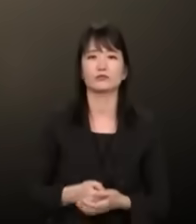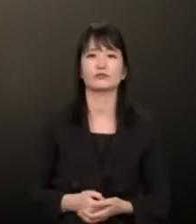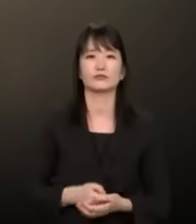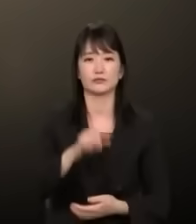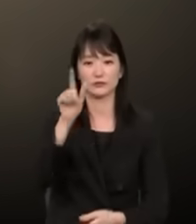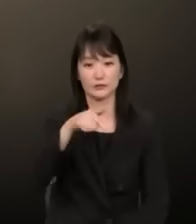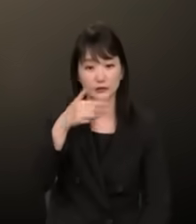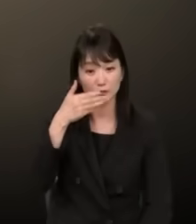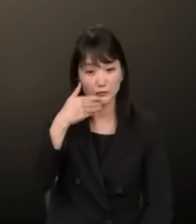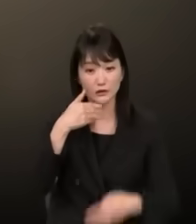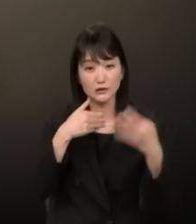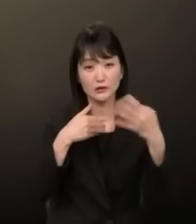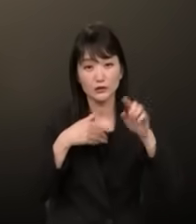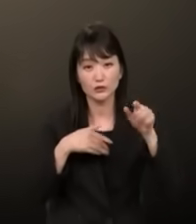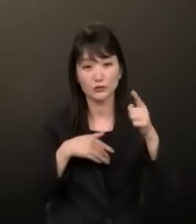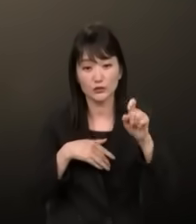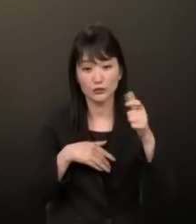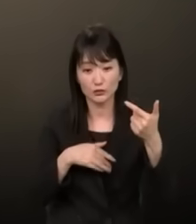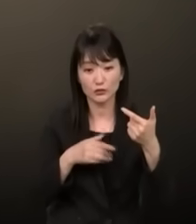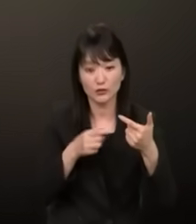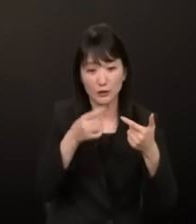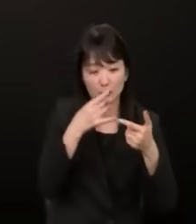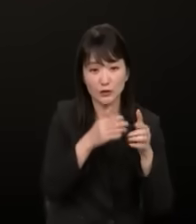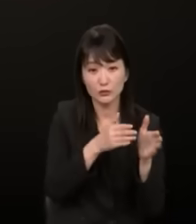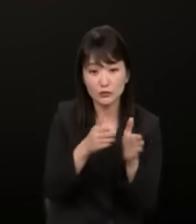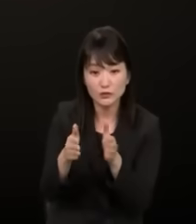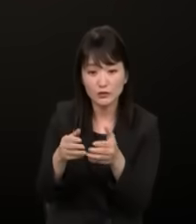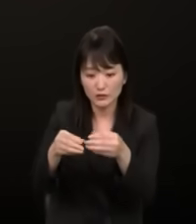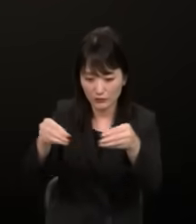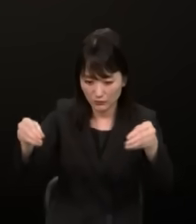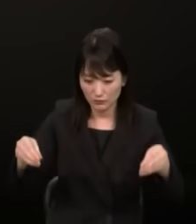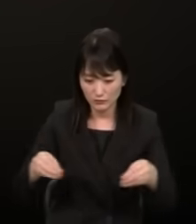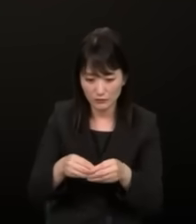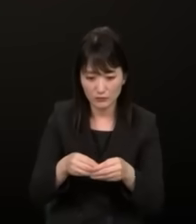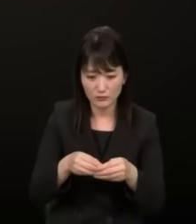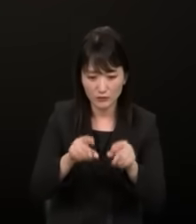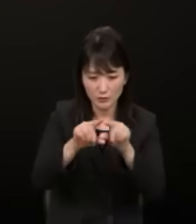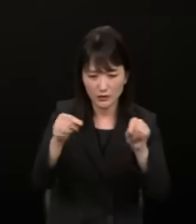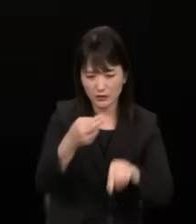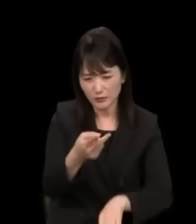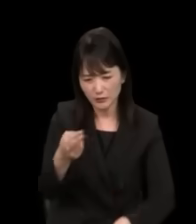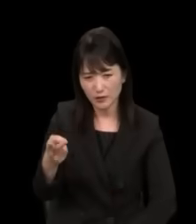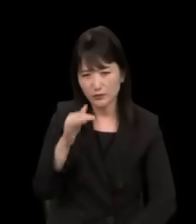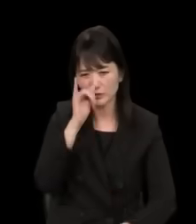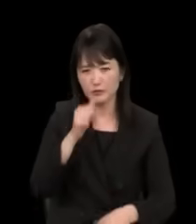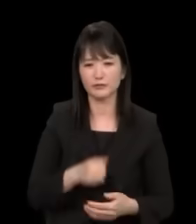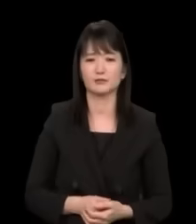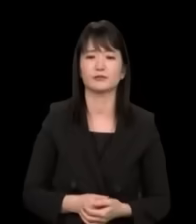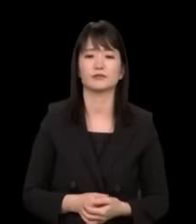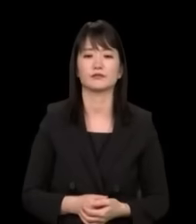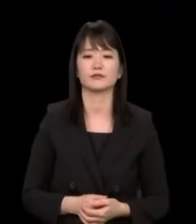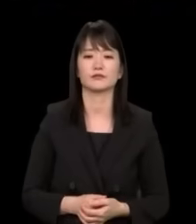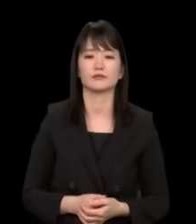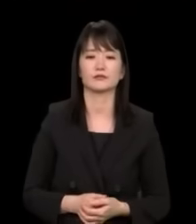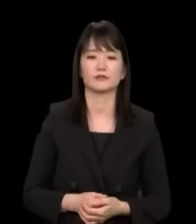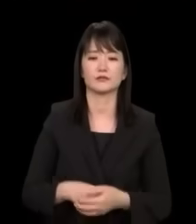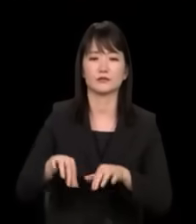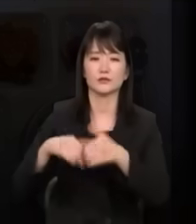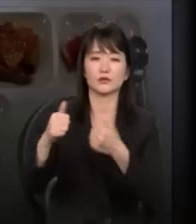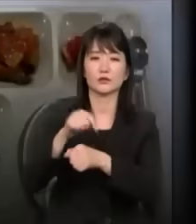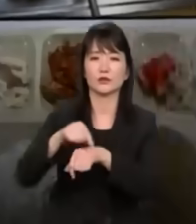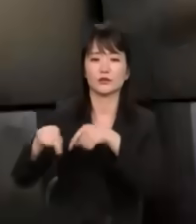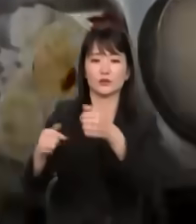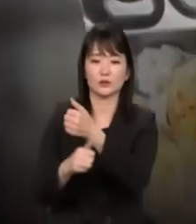끼 4,616원의 밥을 준비하다 보니 식판에는 빈 곳이 많습니다. 한 병도 국회 행정안전위원회